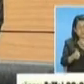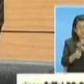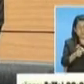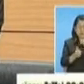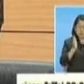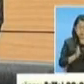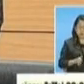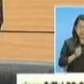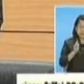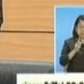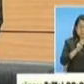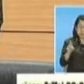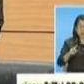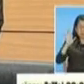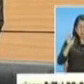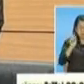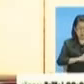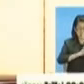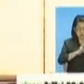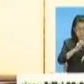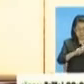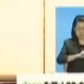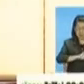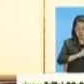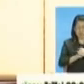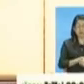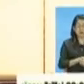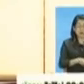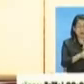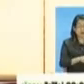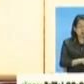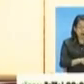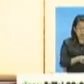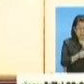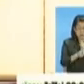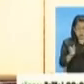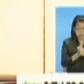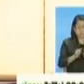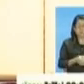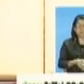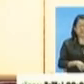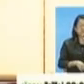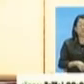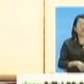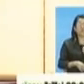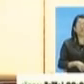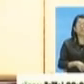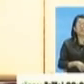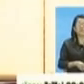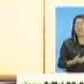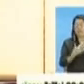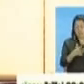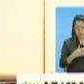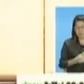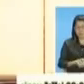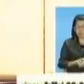เห็นแตกต่างจากรัฐบาลอย่างไร ผมบอกว่าไม่เป็นไรถ้าไม่โทรมาหาผมก็ไม่เป็นไรเพ